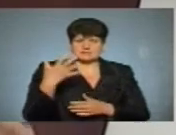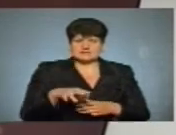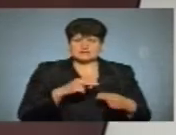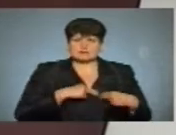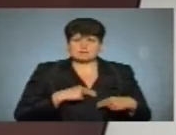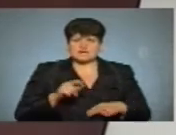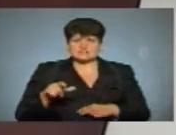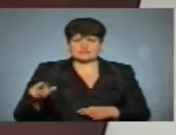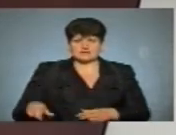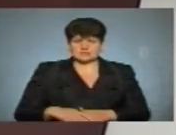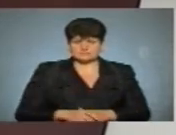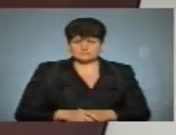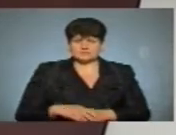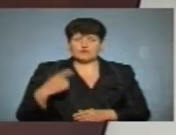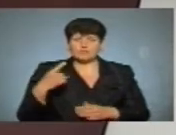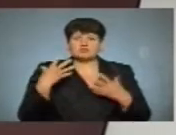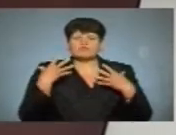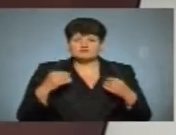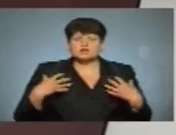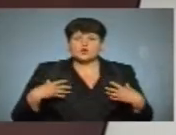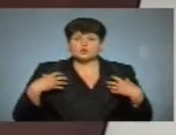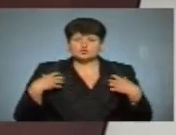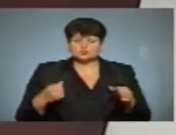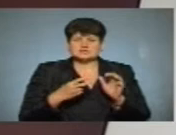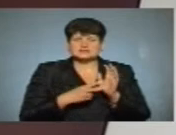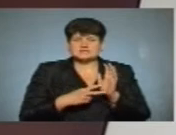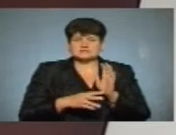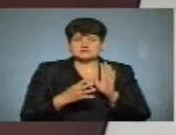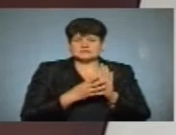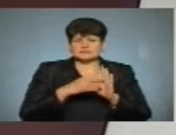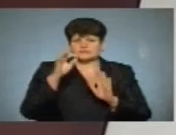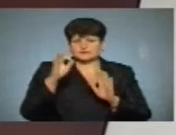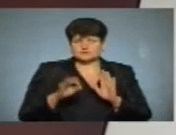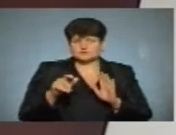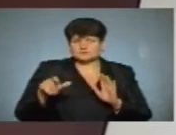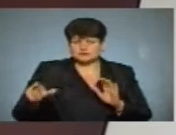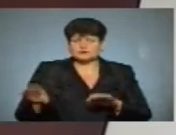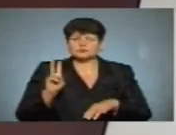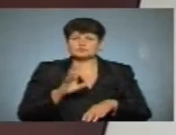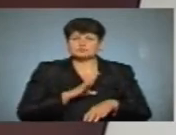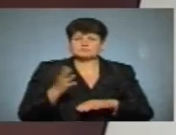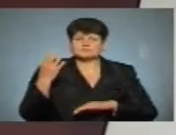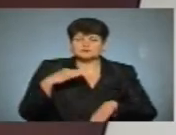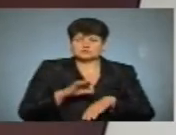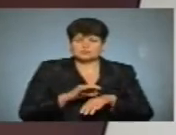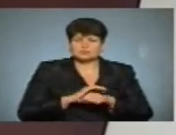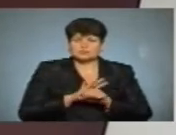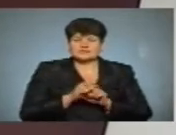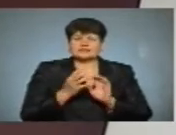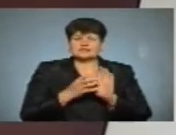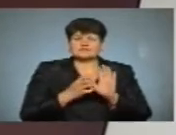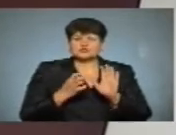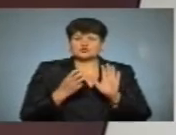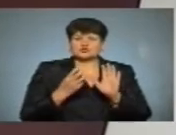працівників. В області вже одужали майже 79% жителів, які хворіли на COVID-19. Це